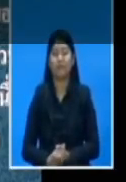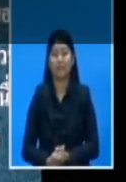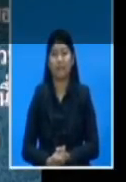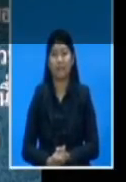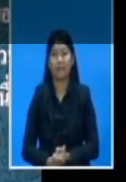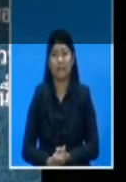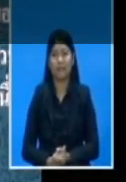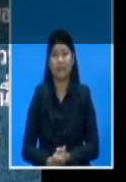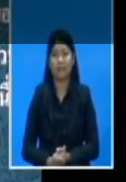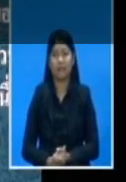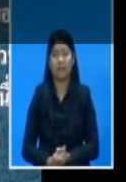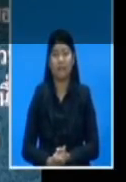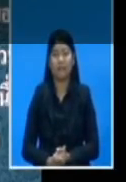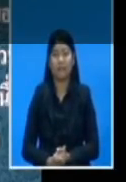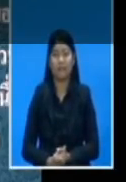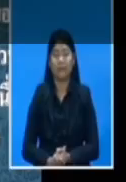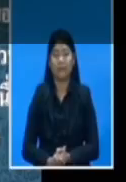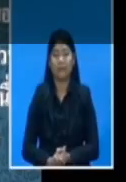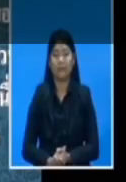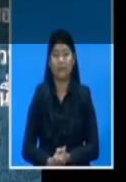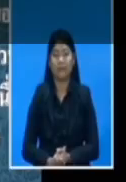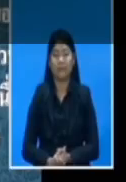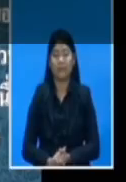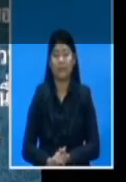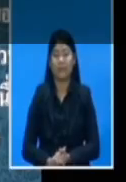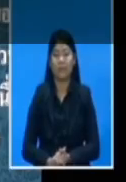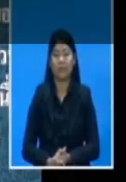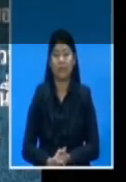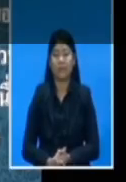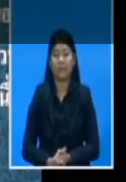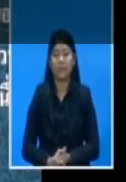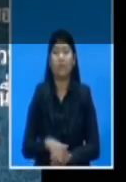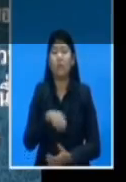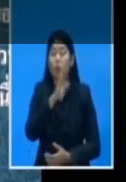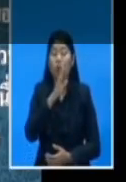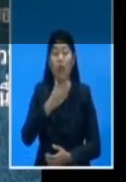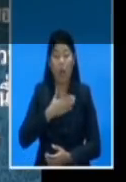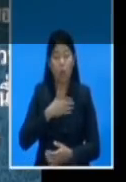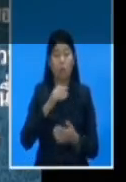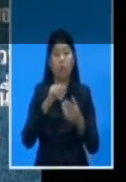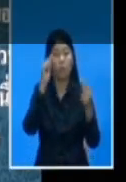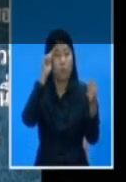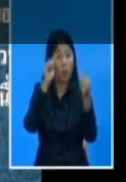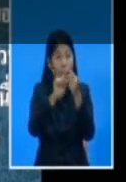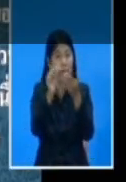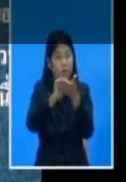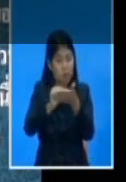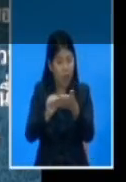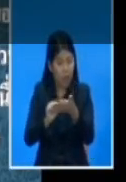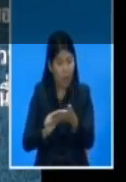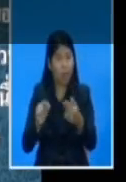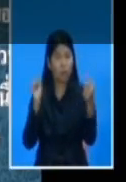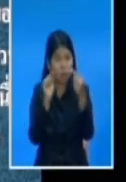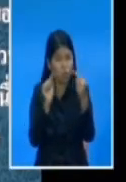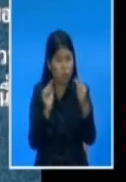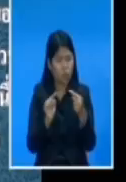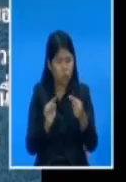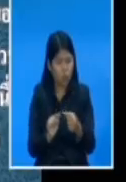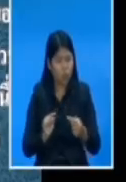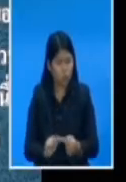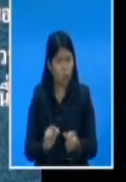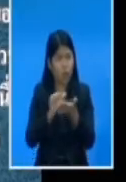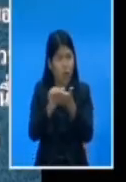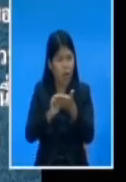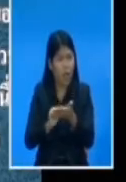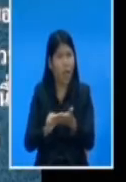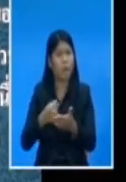ท่านสมาชิกที่เคารพครับถ้าเราตอบโจทย์เหล่านั้นได้ทะลุตรงทุกคำตอบ